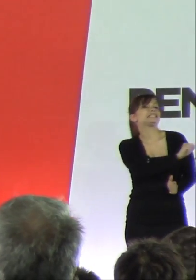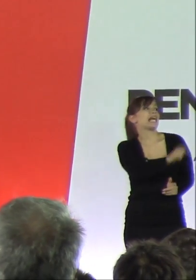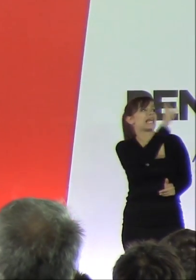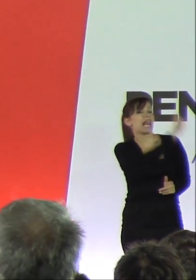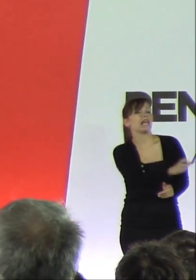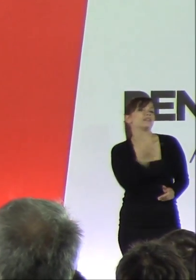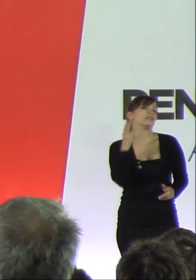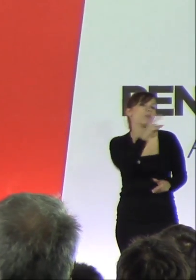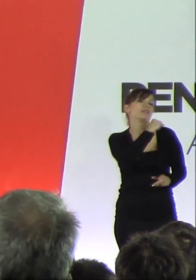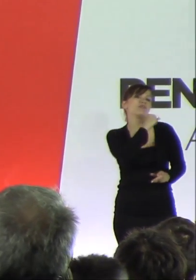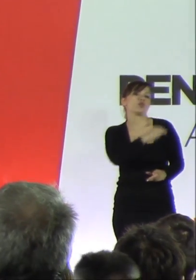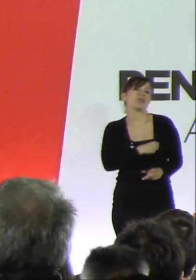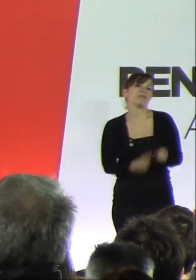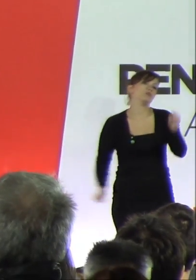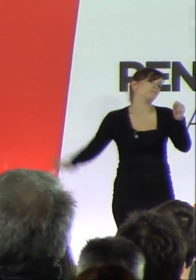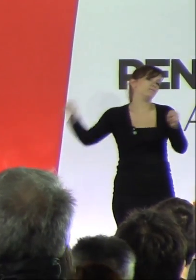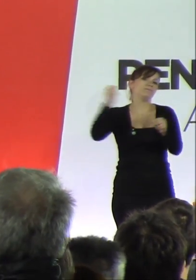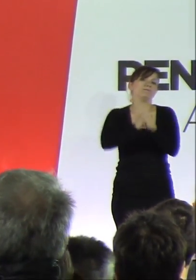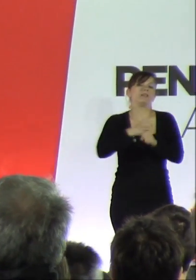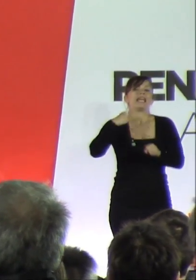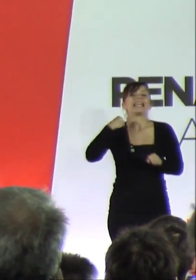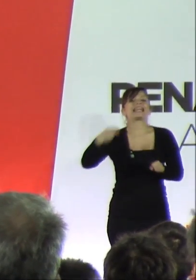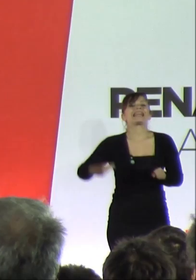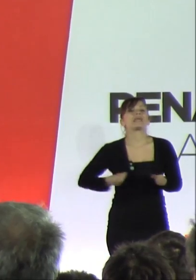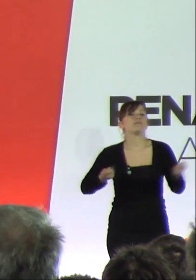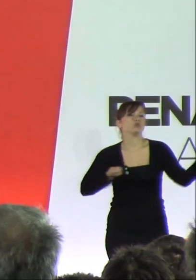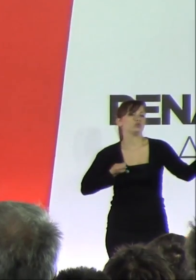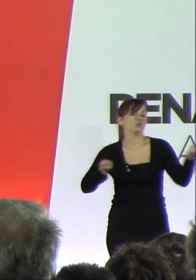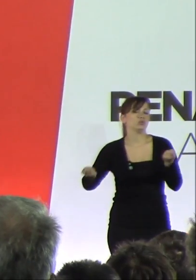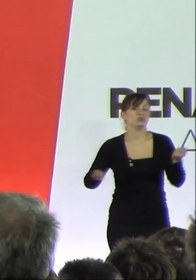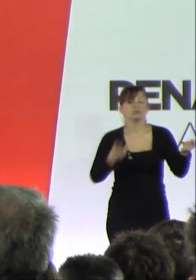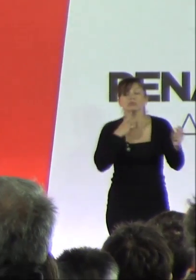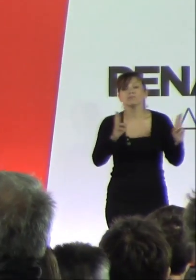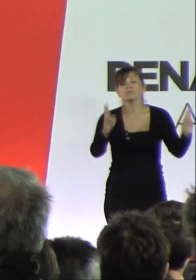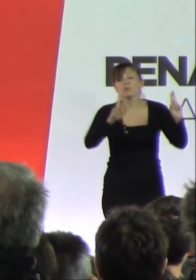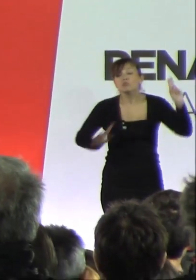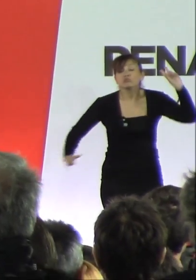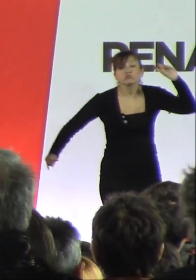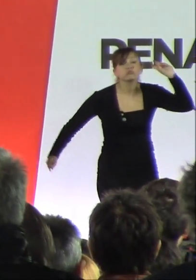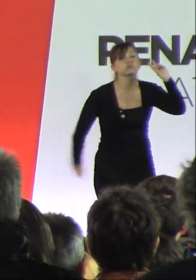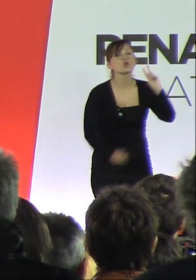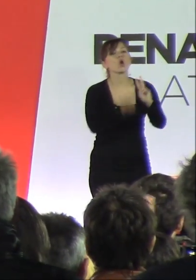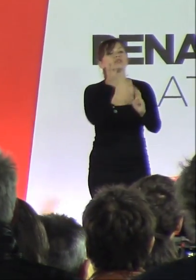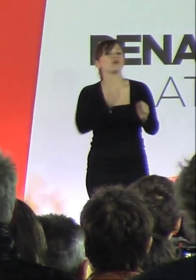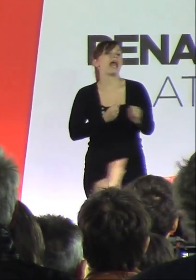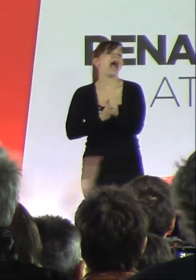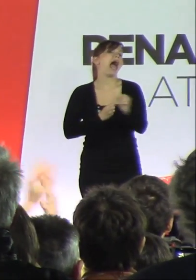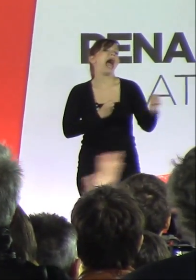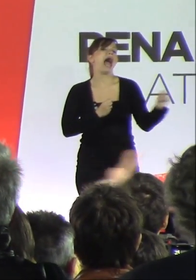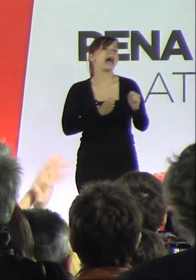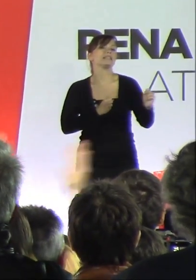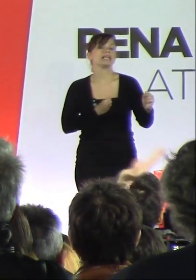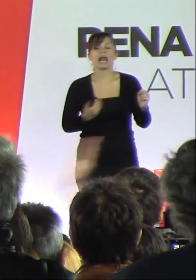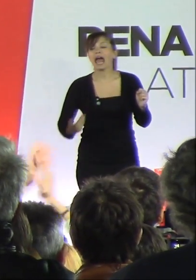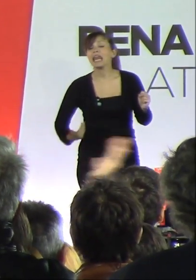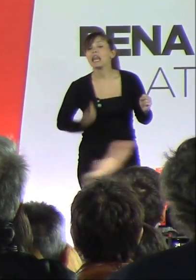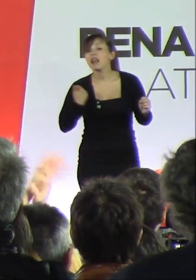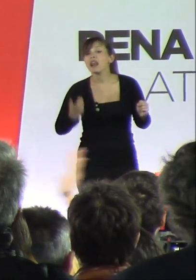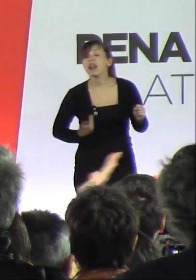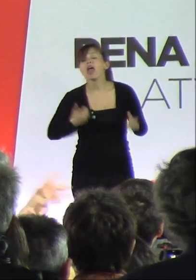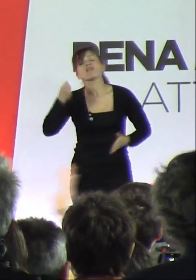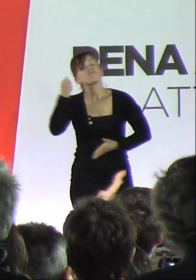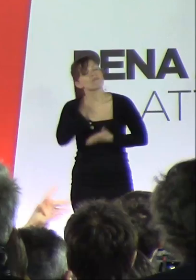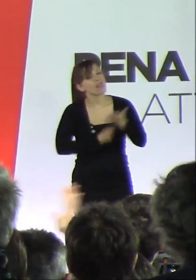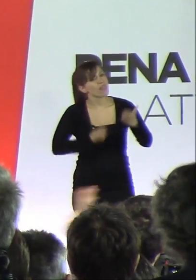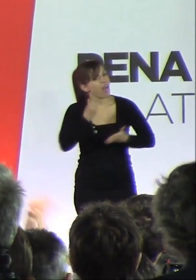να πει η Ρένα στην περιφέρεια της Αττικής, για πρώτη φορά αριστερά, για πρώτη φορά μια νέα γενιά να διεκδικήσει